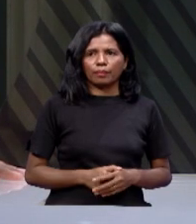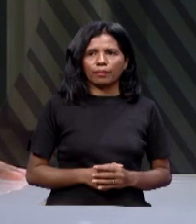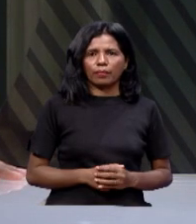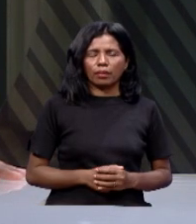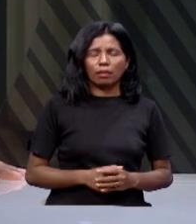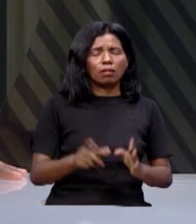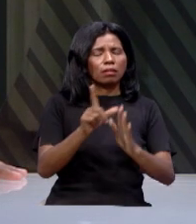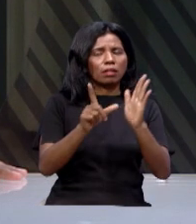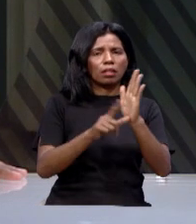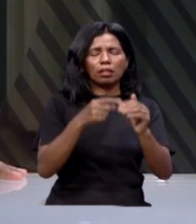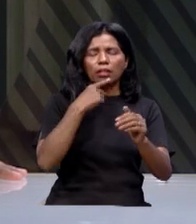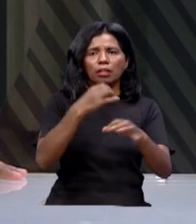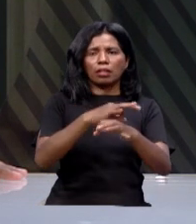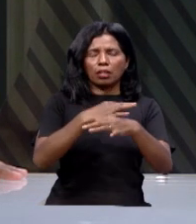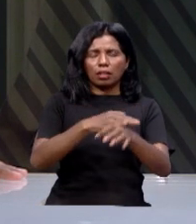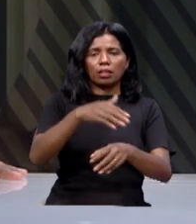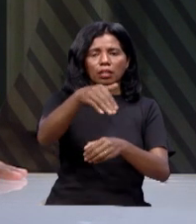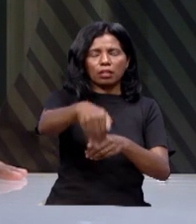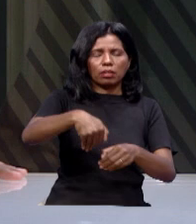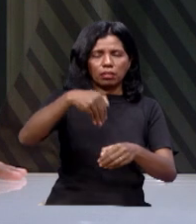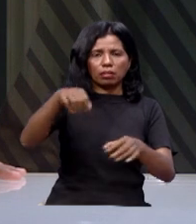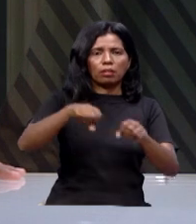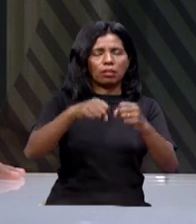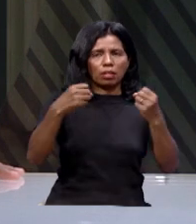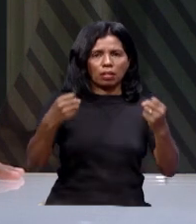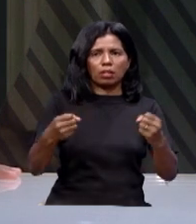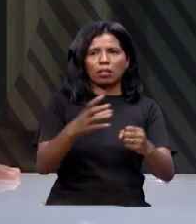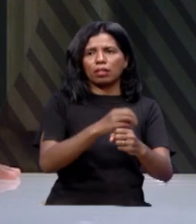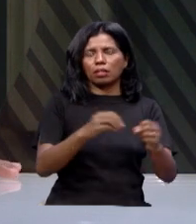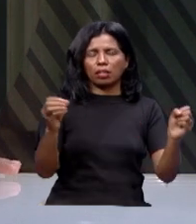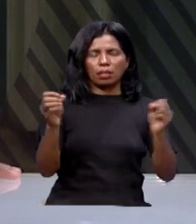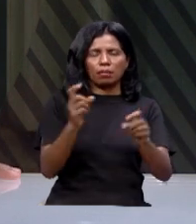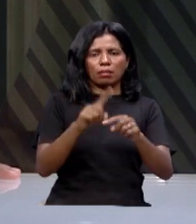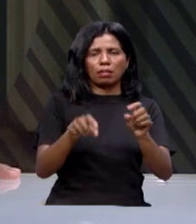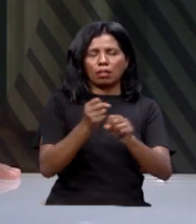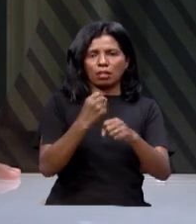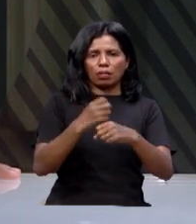Lei l'autorizza la manutenzione per trattorne be condizione at non la funziona.